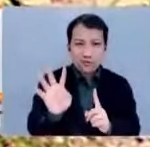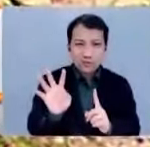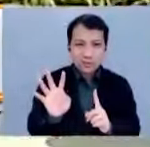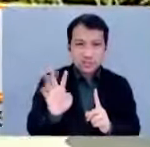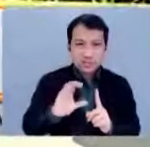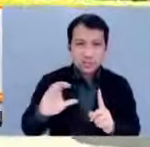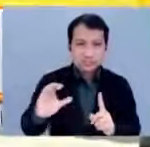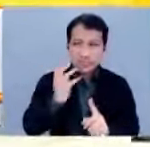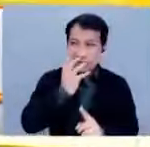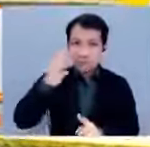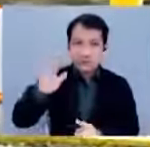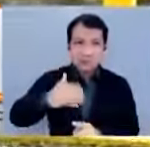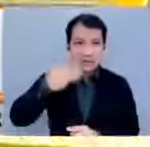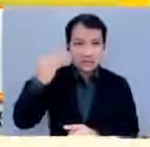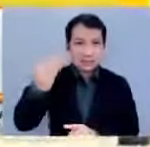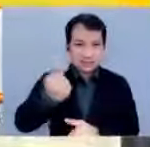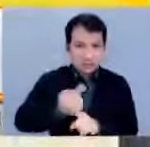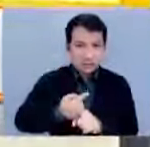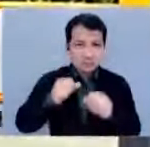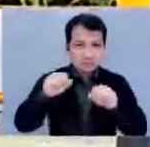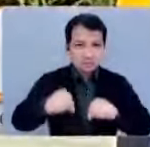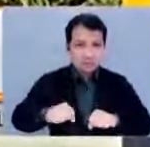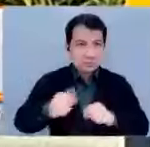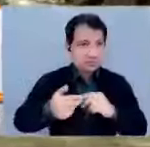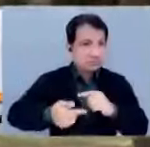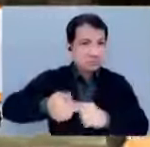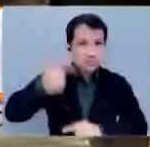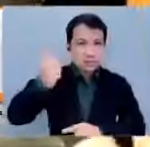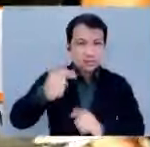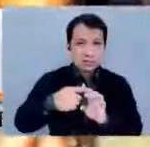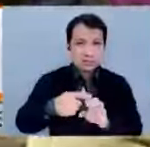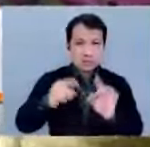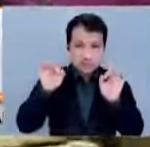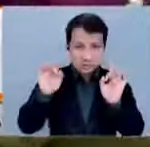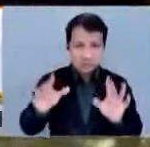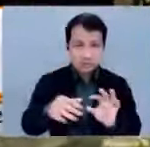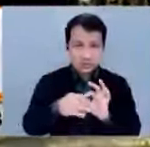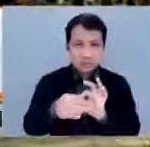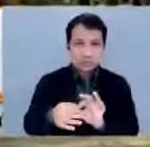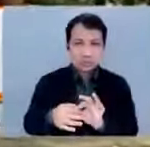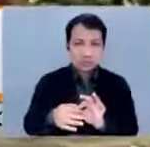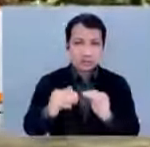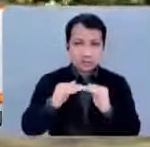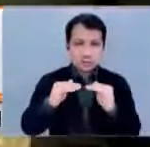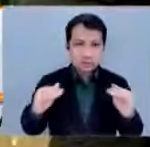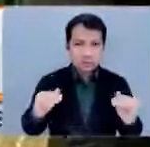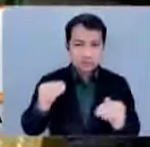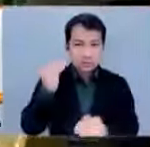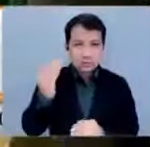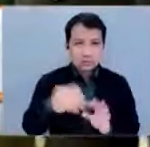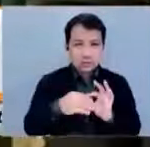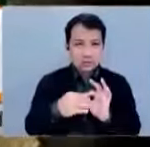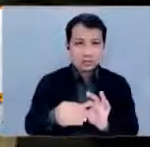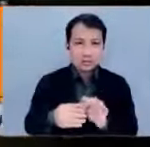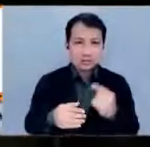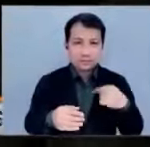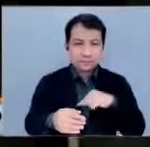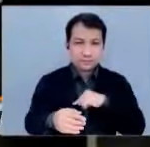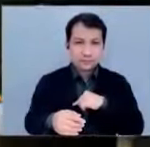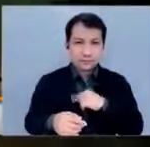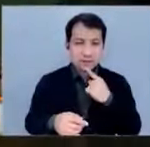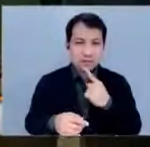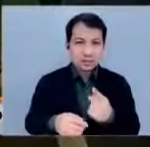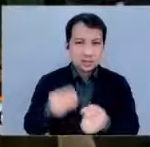buwan. Kaya posible raw na umabot sa danger o extreme danger level ang heat index o yung damang init ng isang tao.